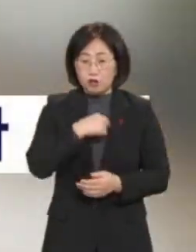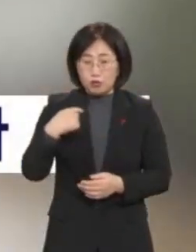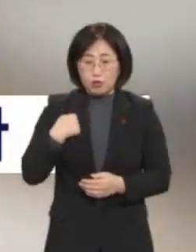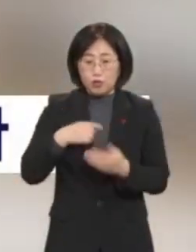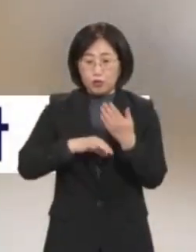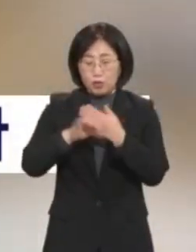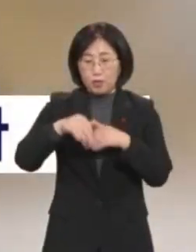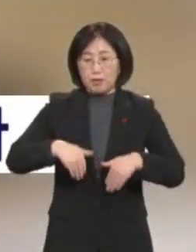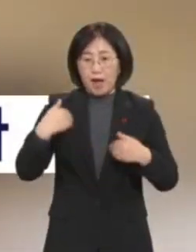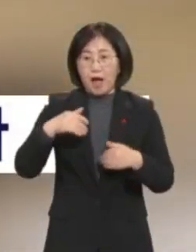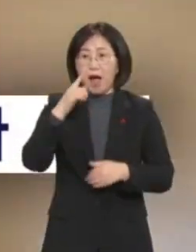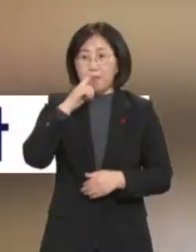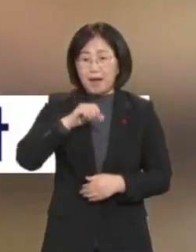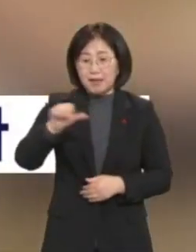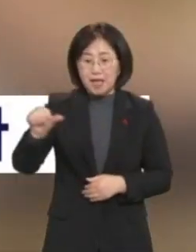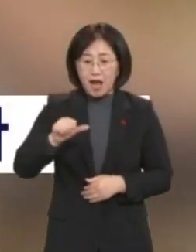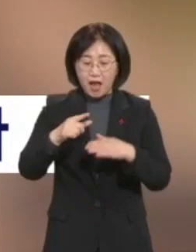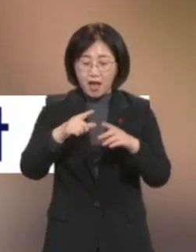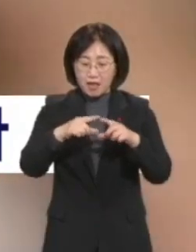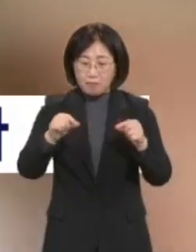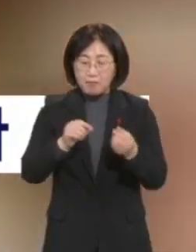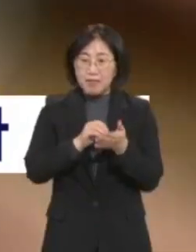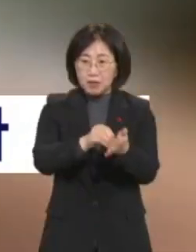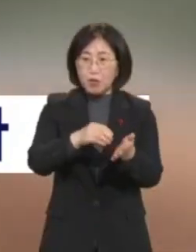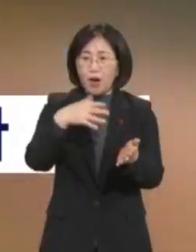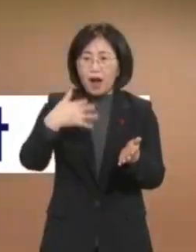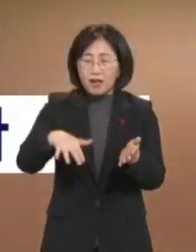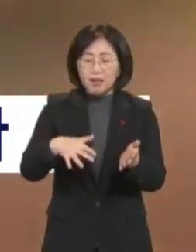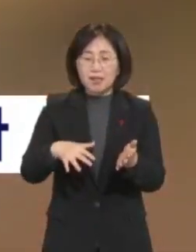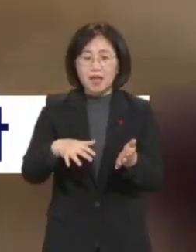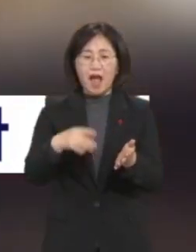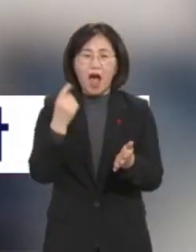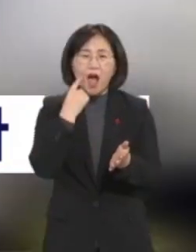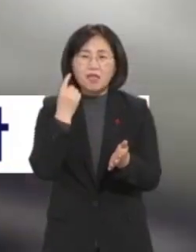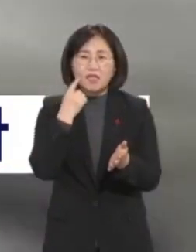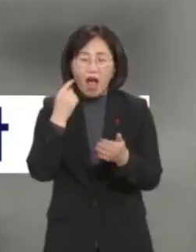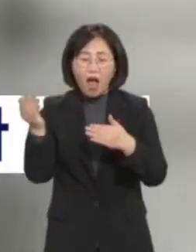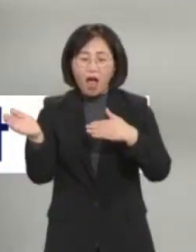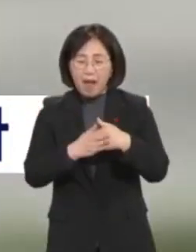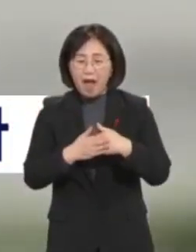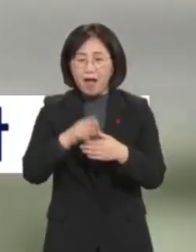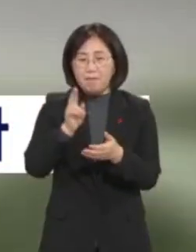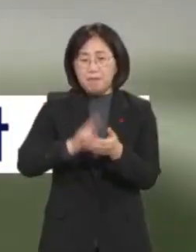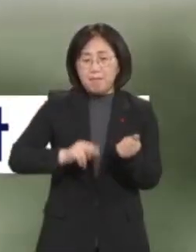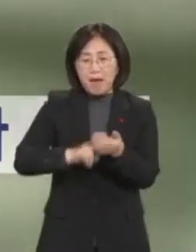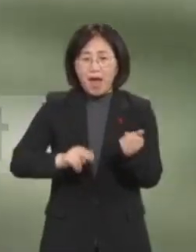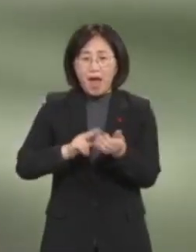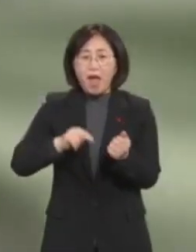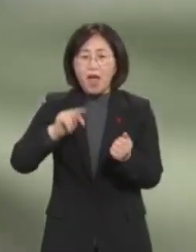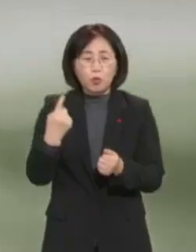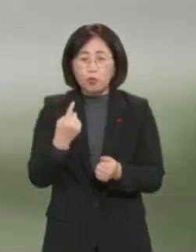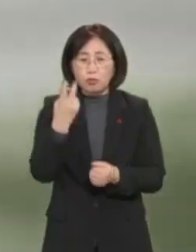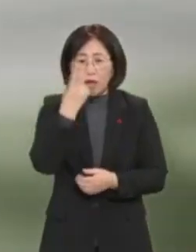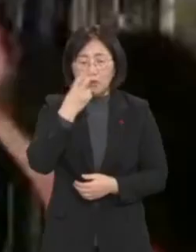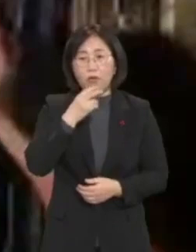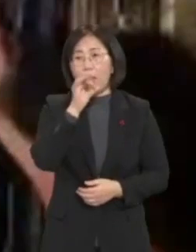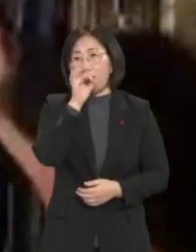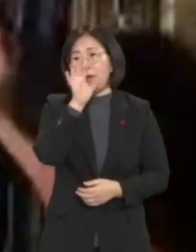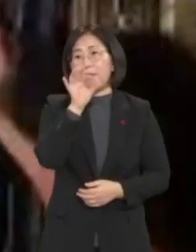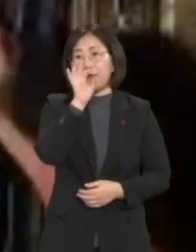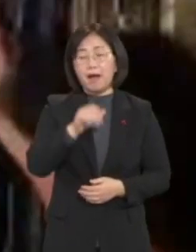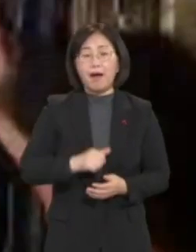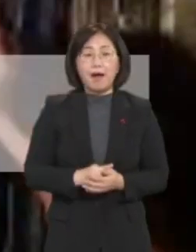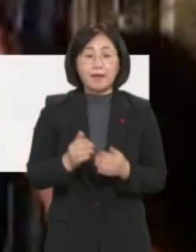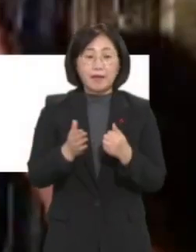중 등록되지 않은 경우 위조 상품이 생산되거나 유통도 단속이 불가능한 상태입니다